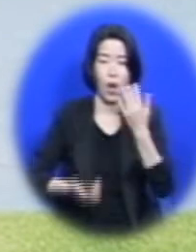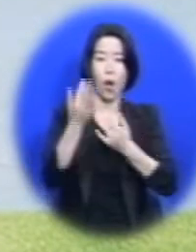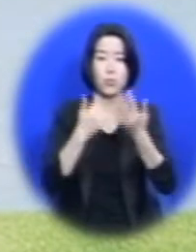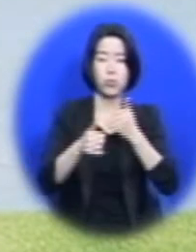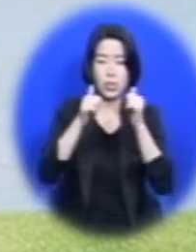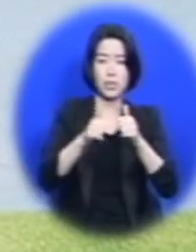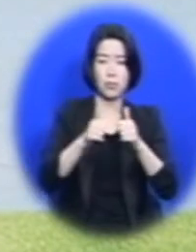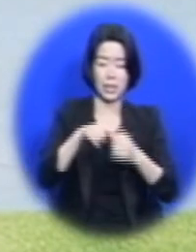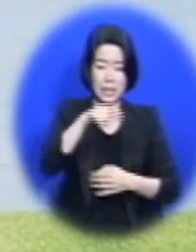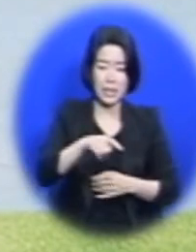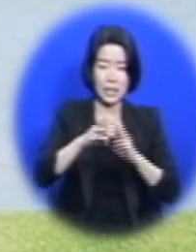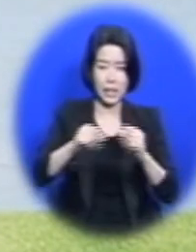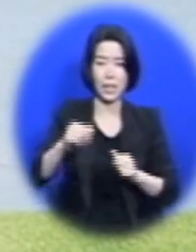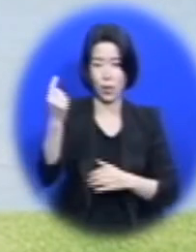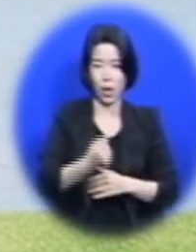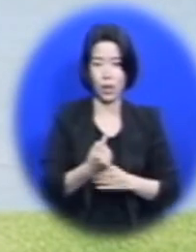불심판이 이 땅에 임하게 된,